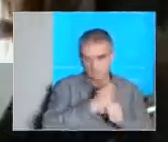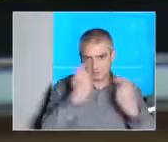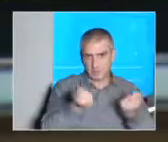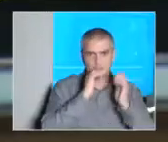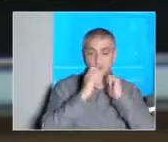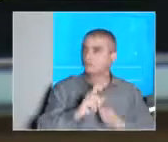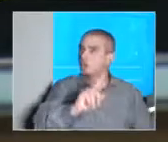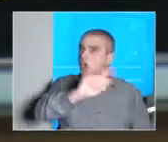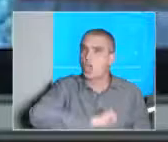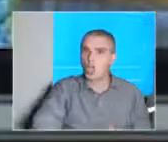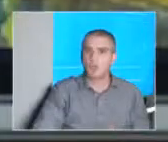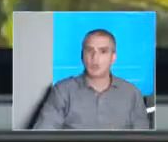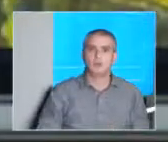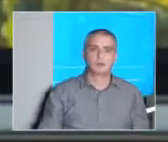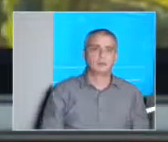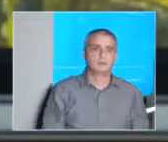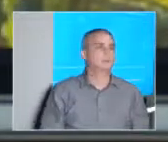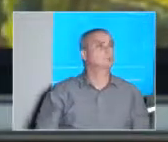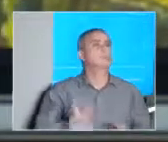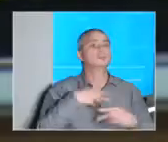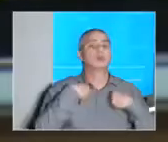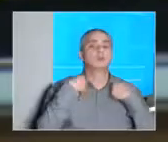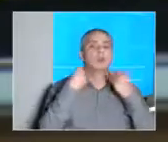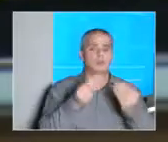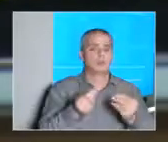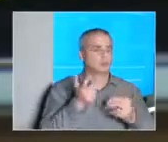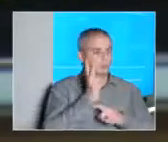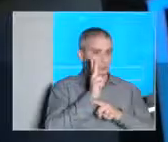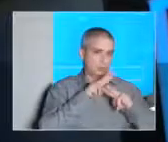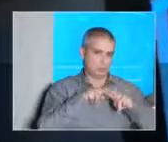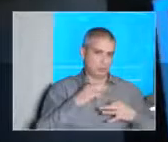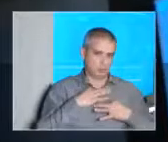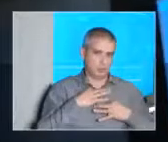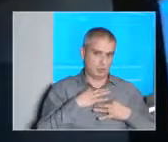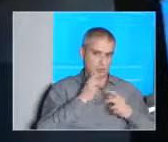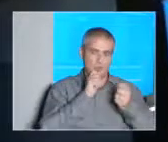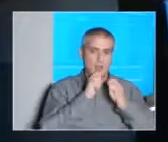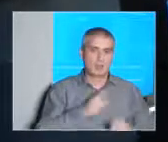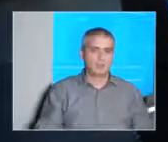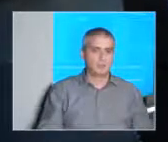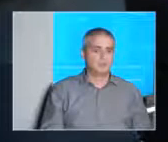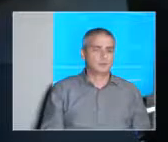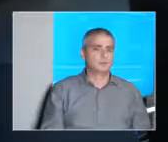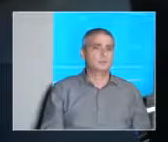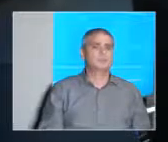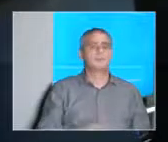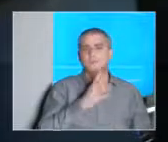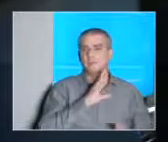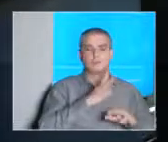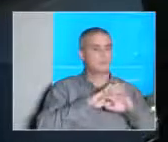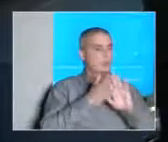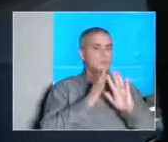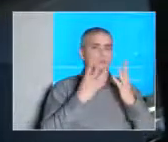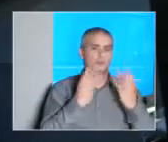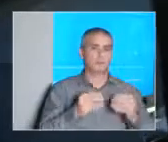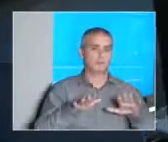הקמפיין התקשורתי. לא, מי שהפך אותו לשחקן זה מי שרוצה לתת לו תשובות. בשלוש הדקות שנותרו לנו לרעיון, הנה כל מה